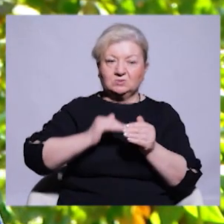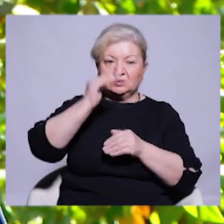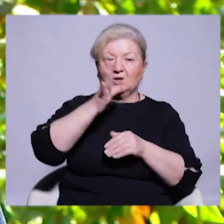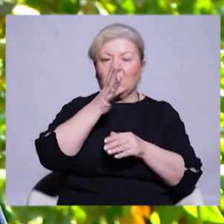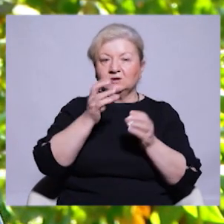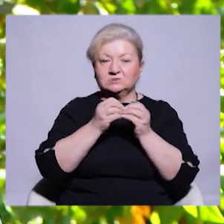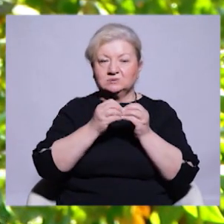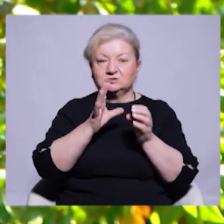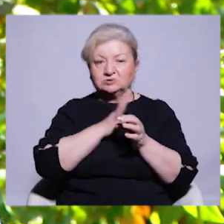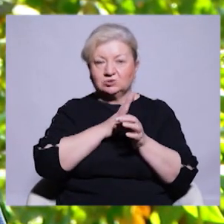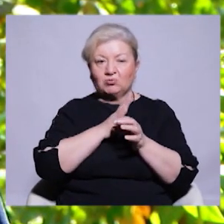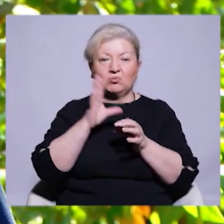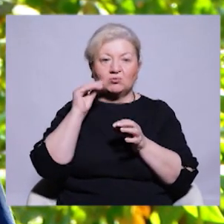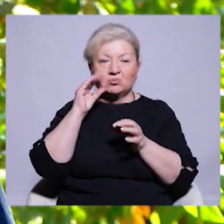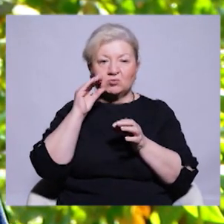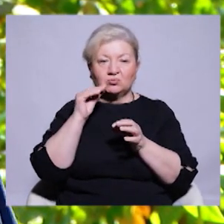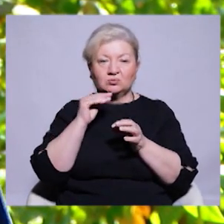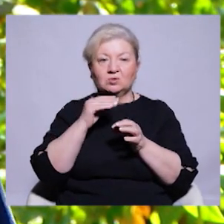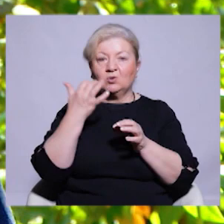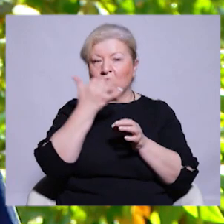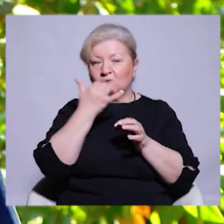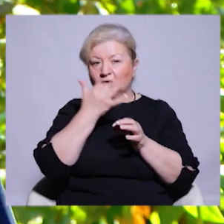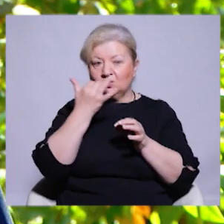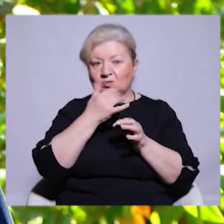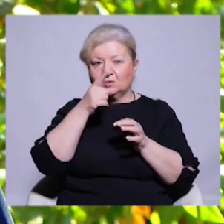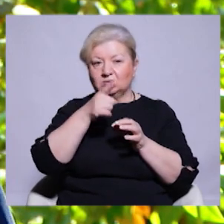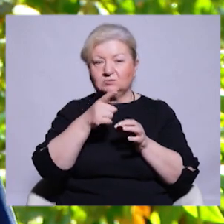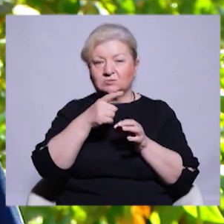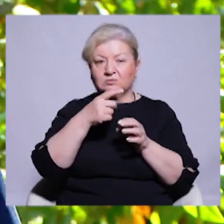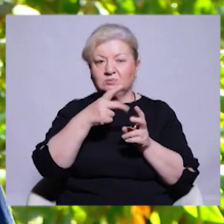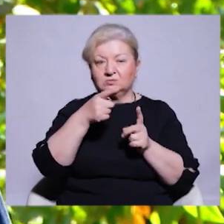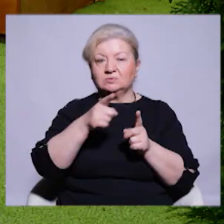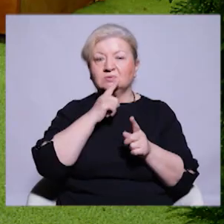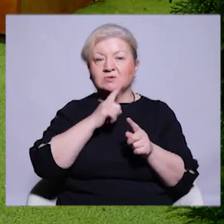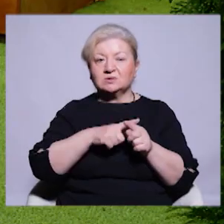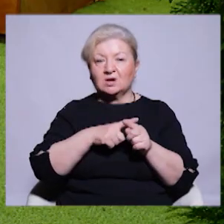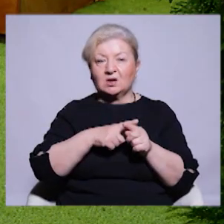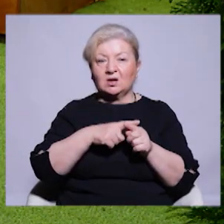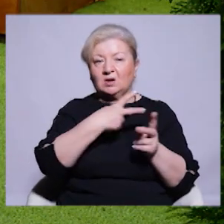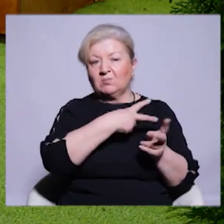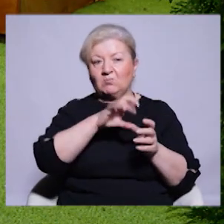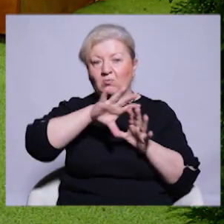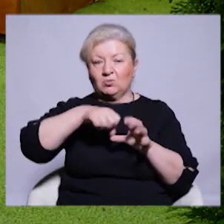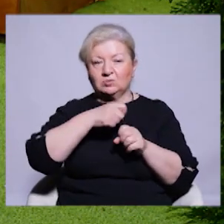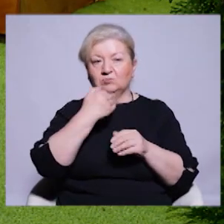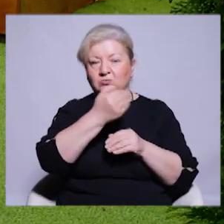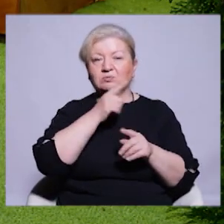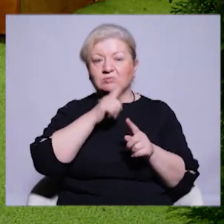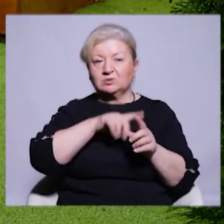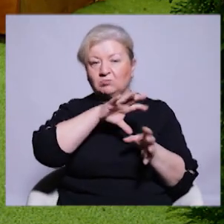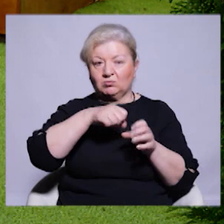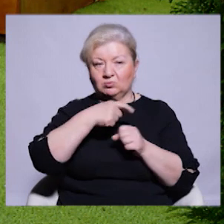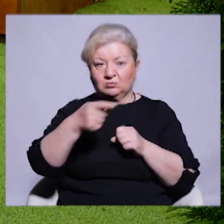და 10 წლის იყო ვახტანგი, როდესაც ოსმა მეკობრეებმა მისი და მირანდუხი კასპიდან მოიტაცეს, კასპის